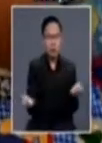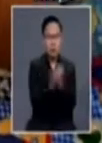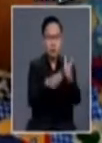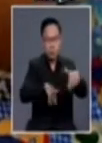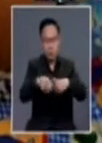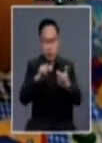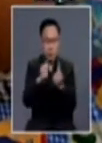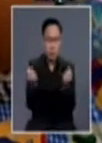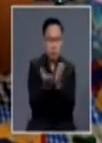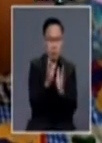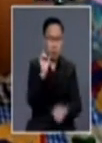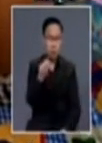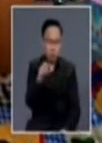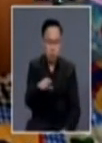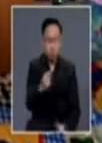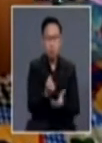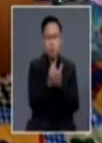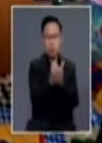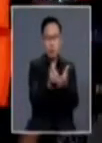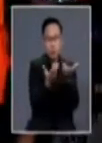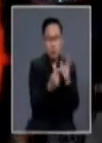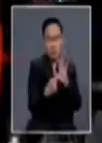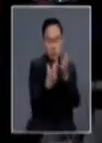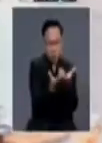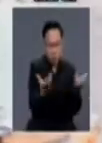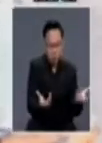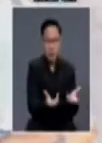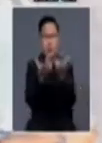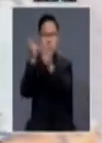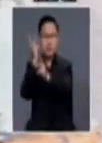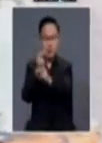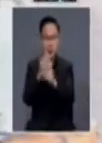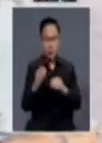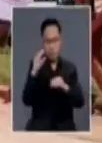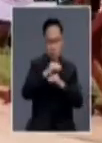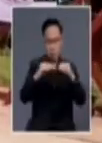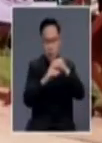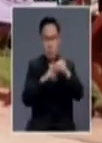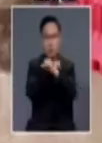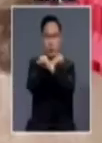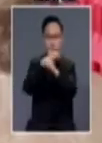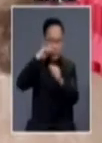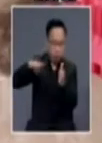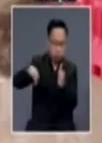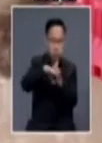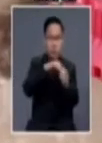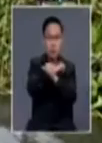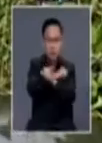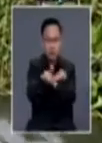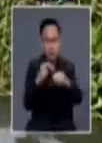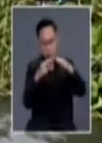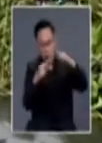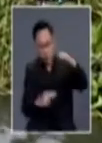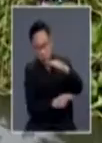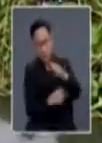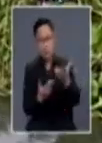พยพประชาชนและขนย้ายสิ่งของไปยังพื้นที่ปลอดภัยทำแนวกั้นน้ำ สร้างสะพานชั่วคราวและกำจัดสิ่ง